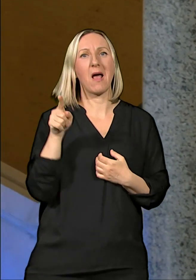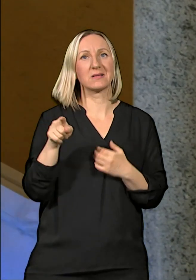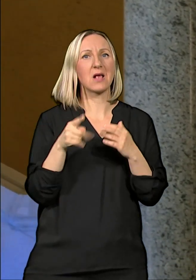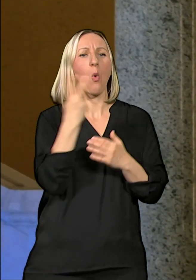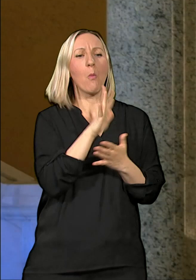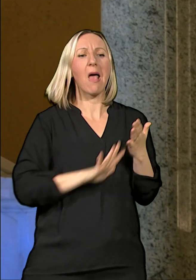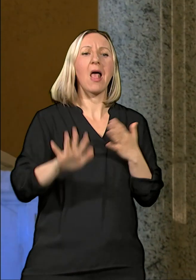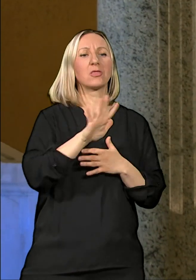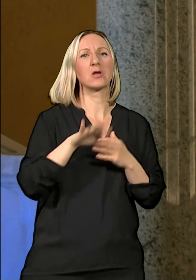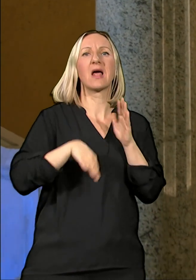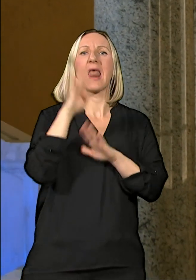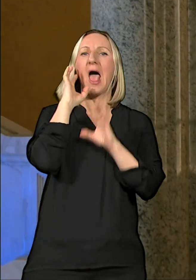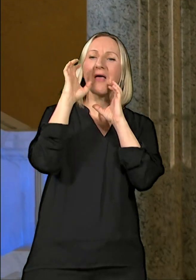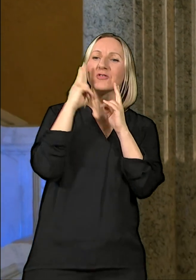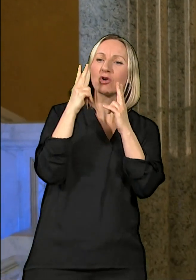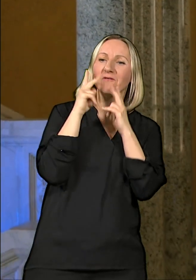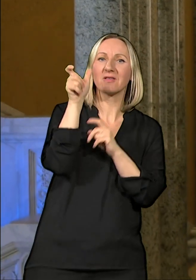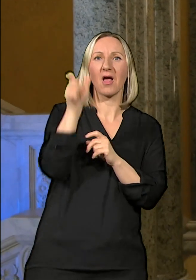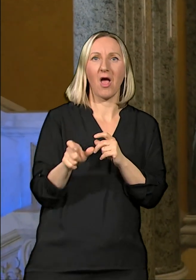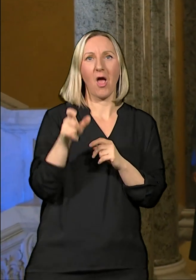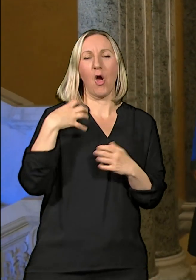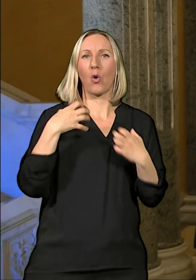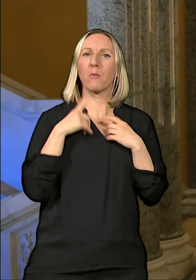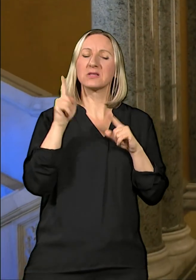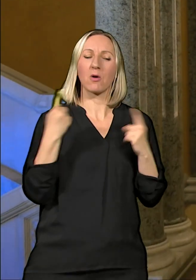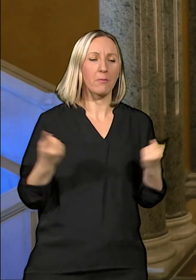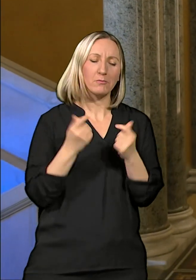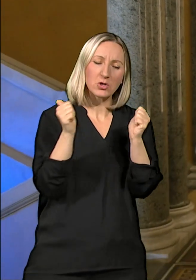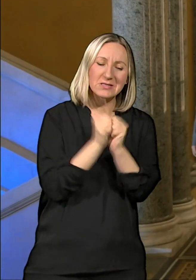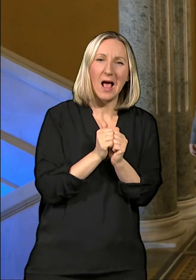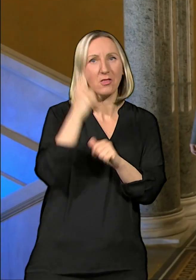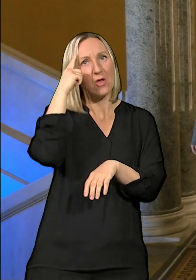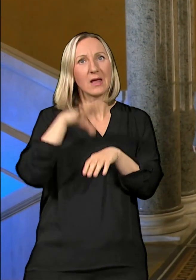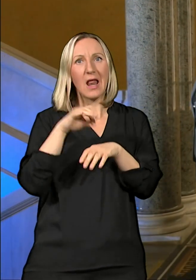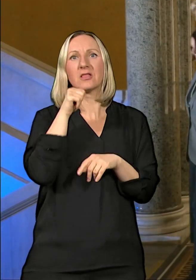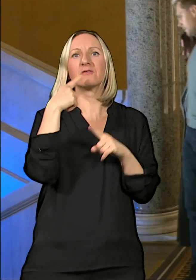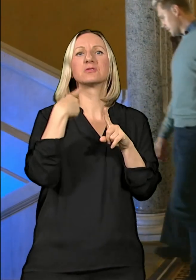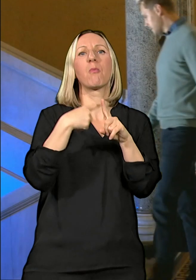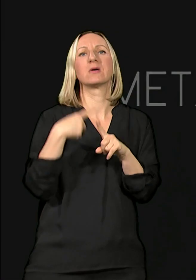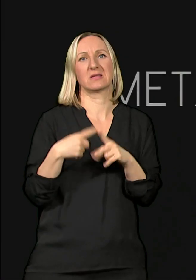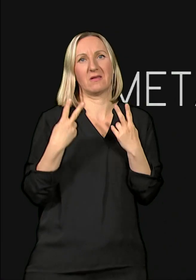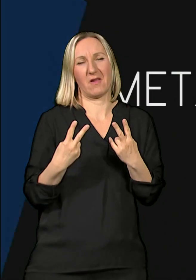ispred umetnika imaju zadatak da promovišu zajedništvo, kreativnost i pozitivne vrednosti.